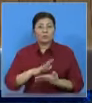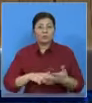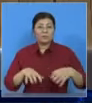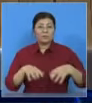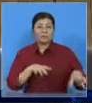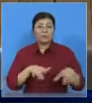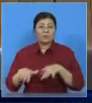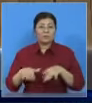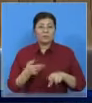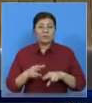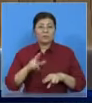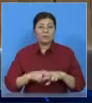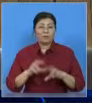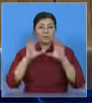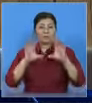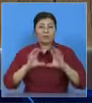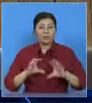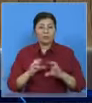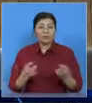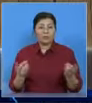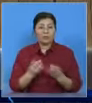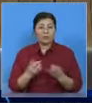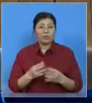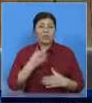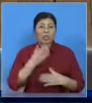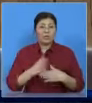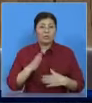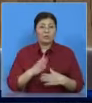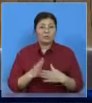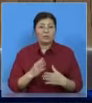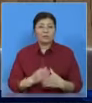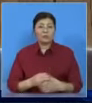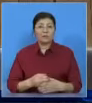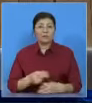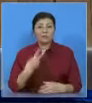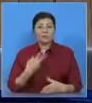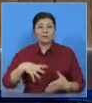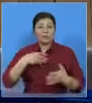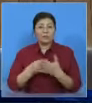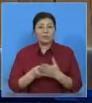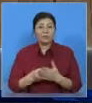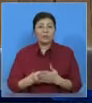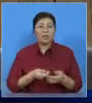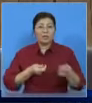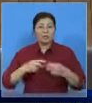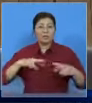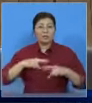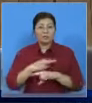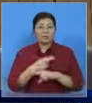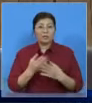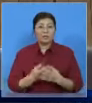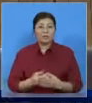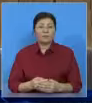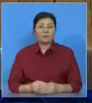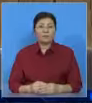эта именно концепция, как вы говорите, что отделить, то есть умысел человека, от ошибки, которую он непреднамеренно совершил, я думаю, это